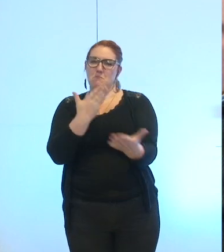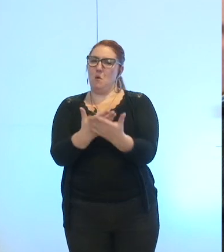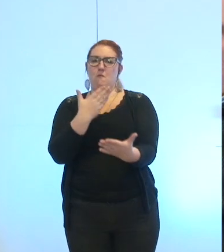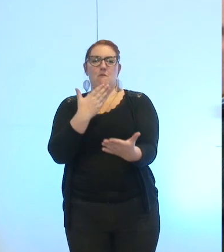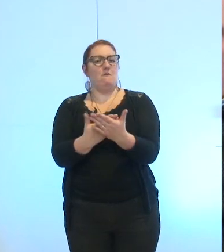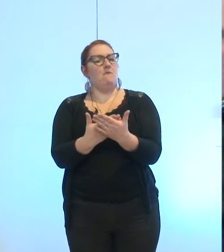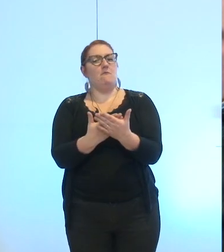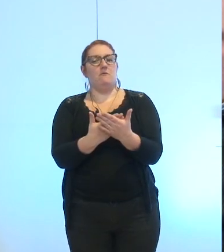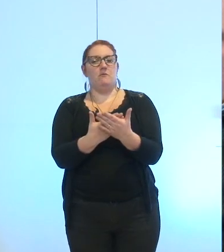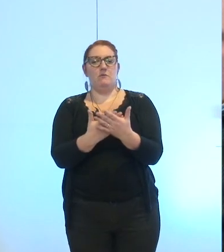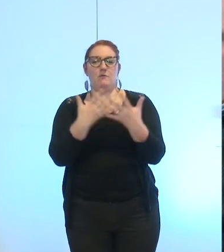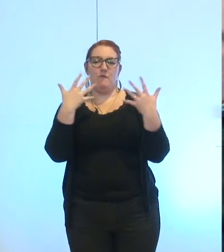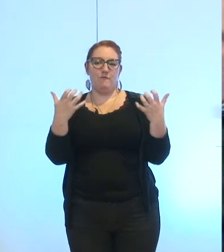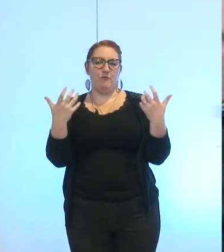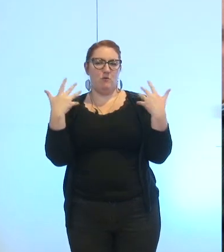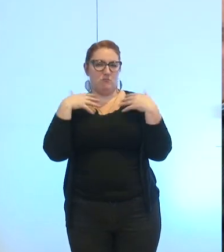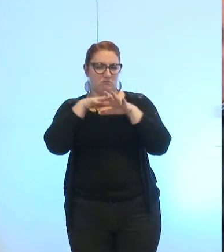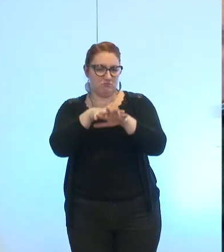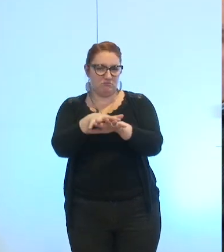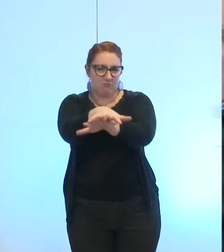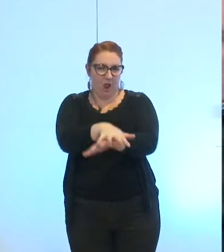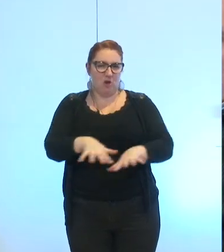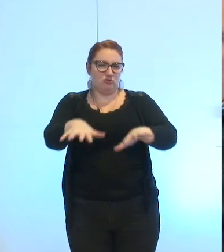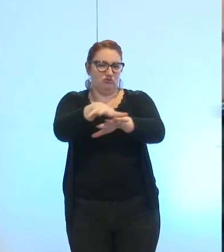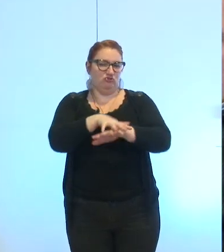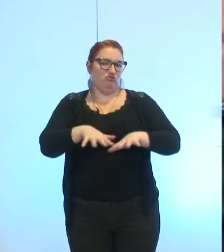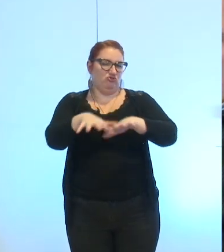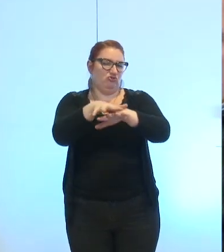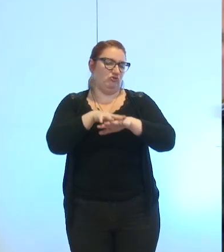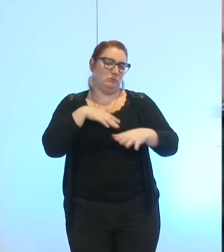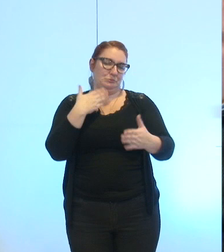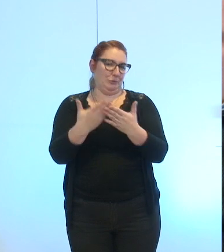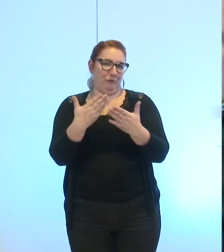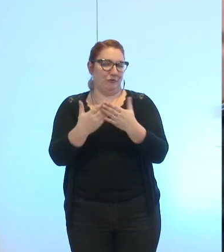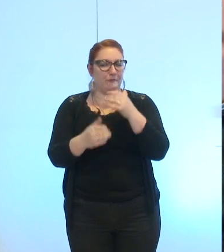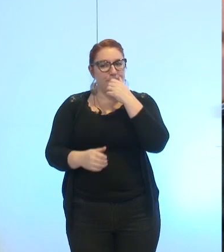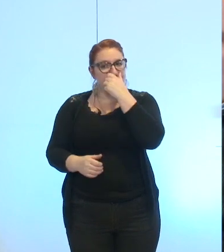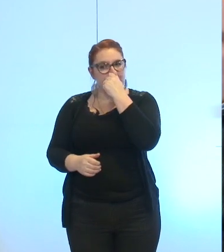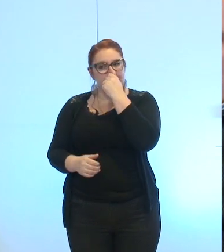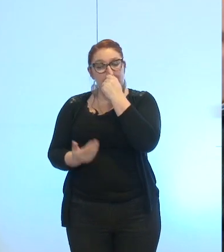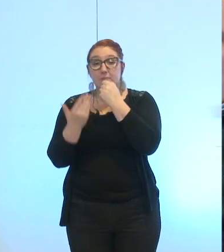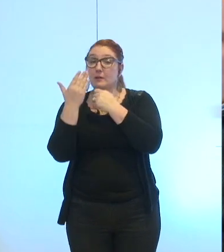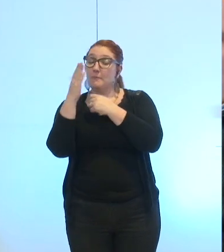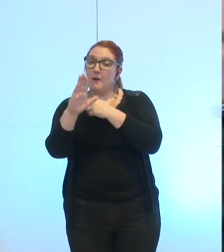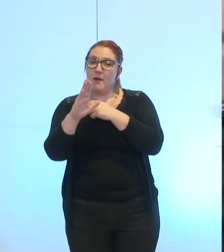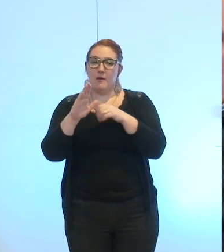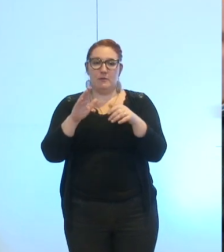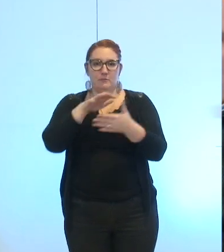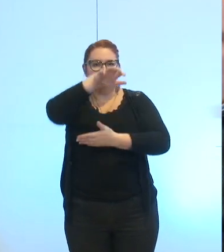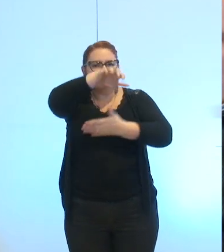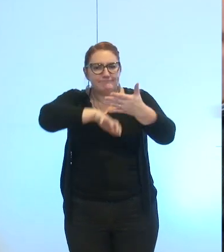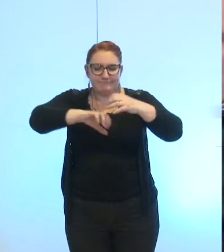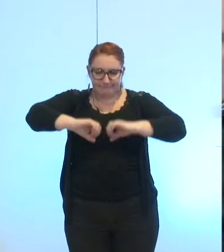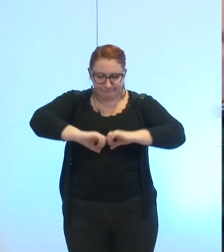de mélanger de brouiller les cas mais si on rentre dans le détail du